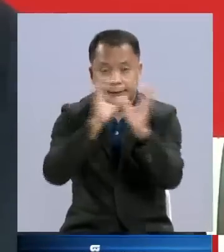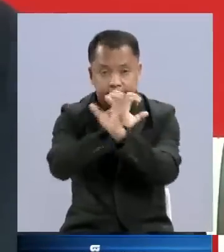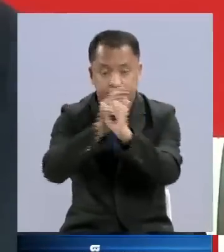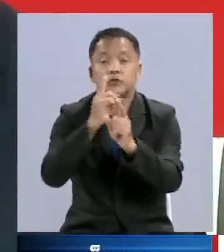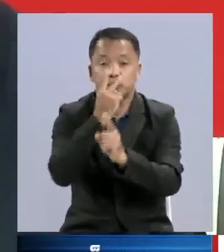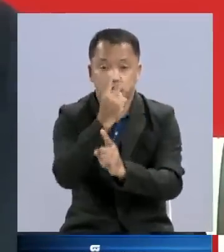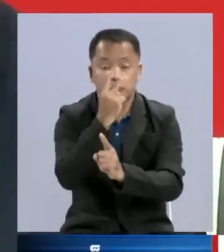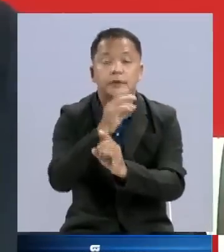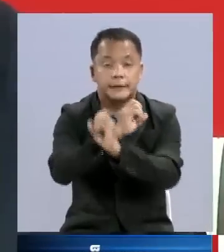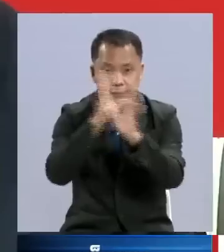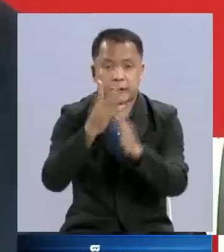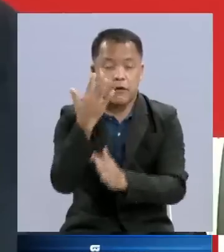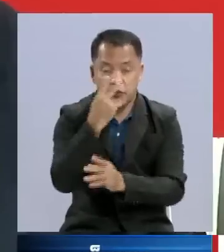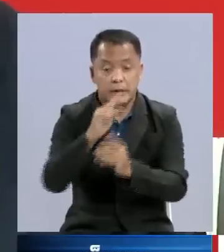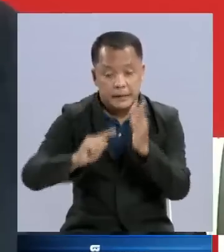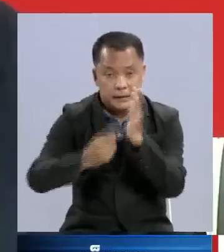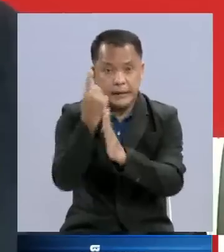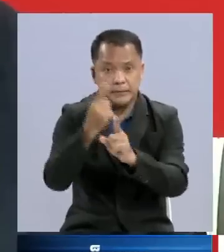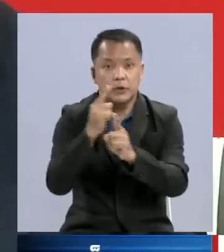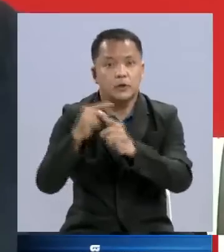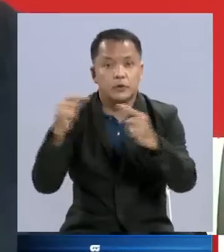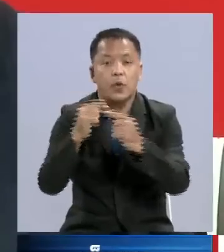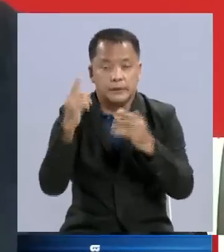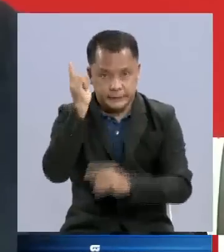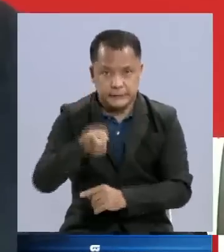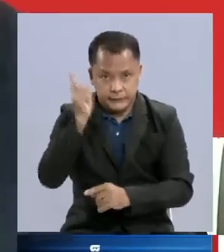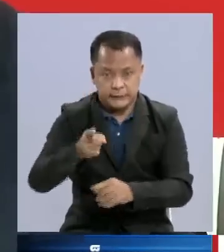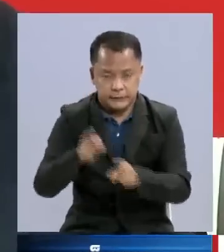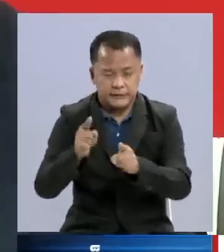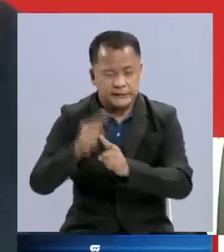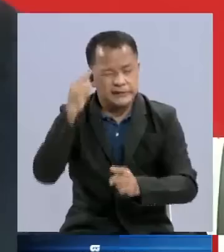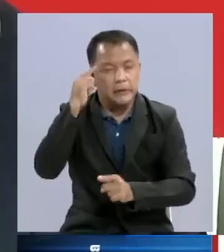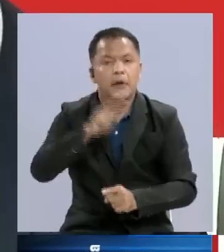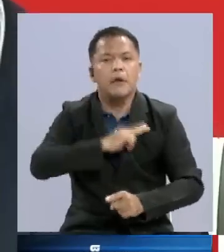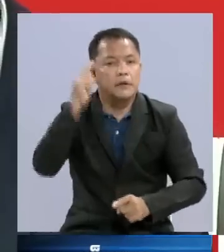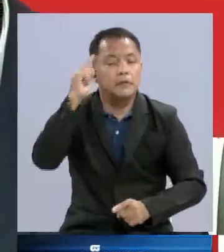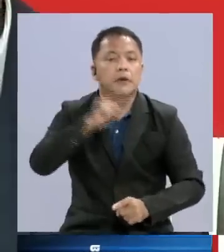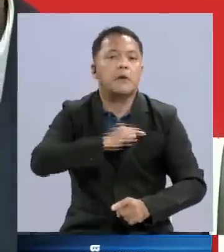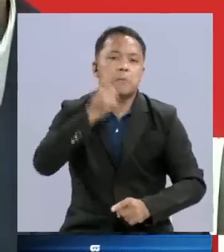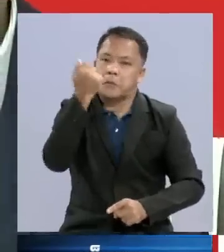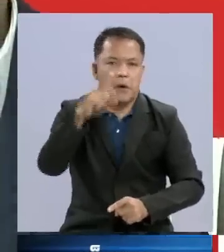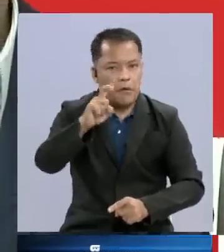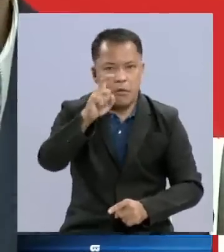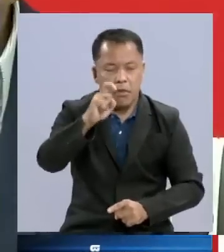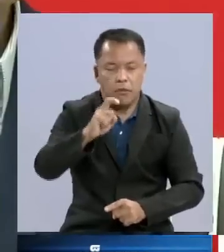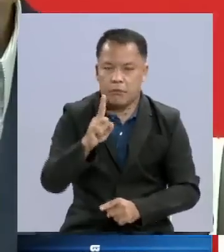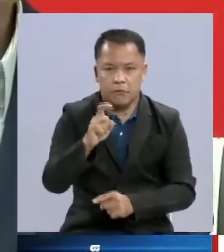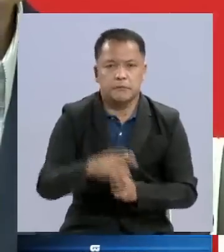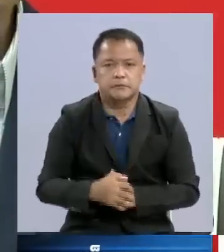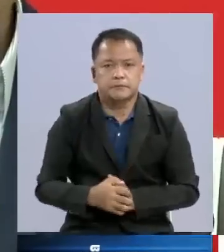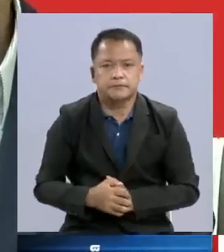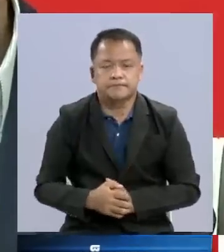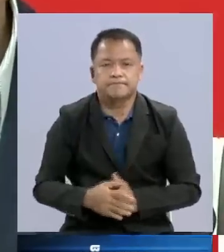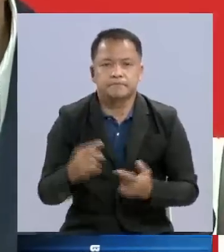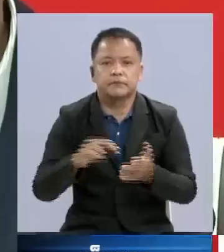อยมาดูกันดีกว่าเพราะควรเริ่มที่สถานการณ์เป็นจริงการคาดเดาไปเรื่อยๆแบบนี้มันก็มองว่าไม่เป็นผลดีครับ